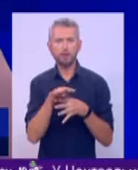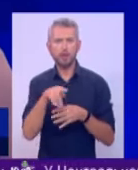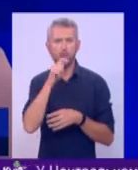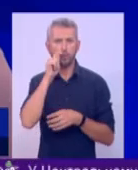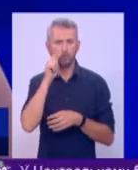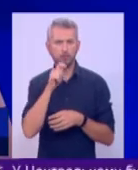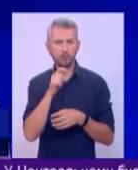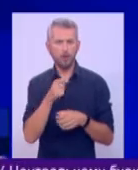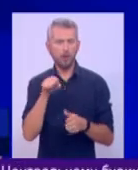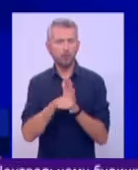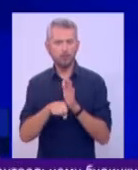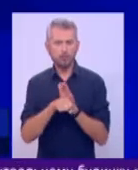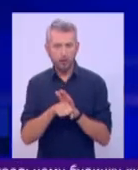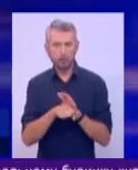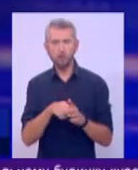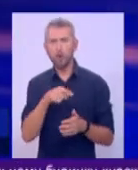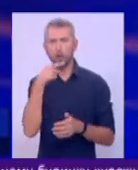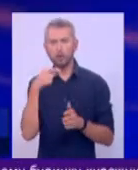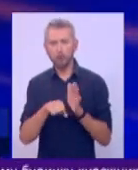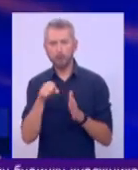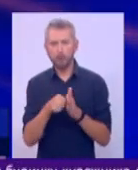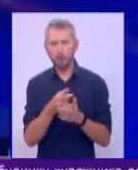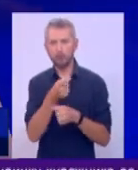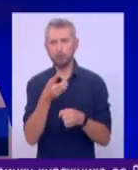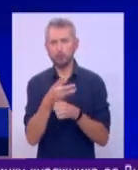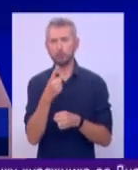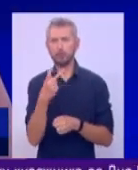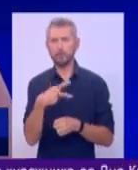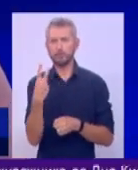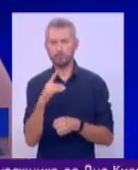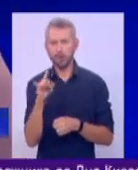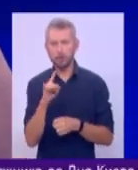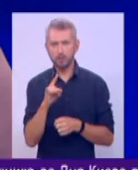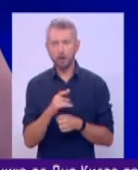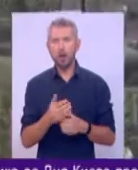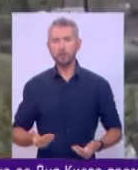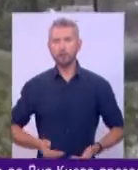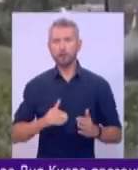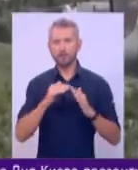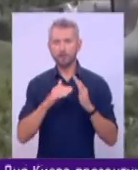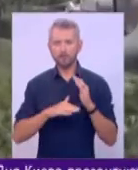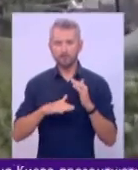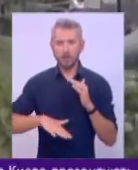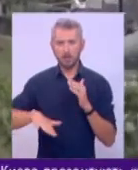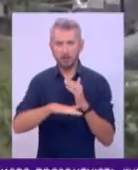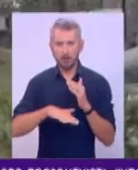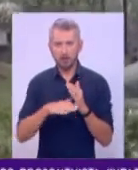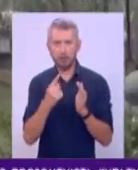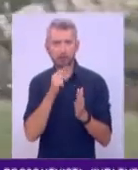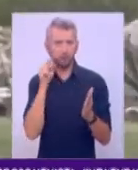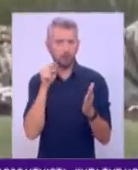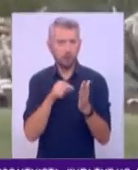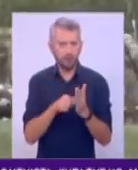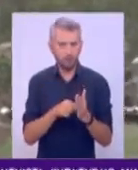окупанти гарматними снарядами 122-го калібру. У житлові квартали Троїцького таких прилетіло 15. Один фатальний влучив у